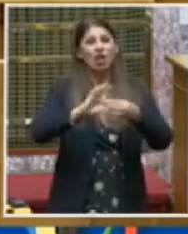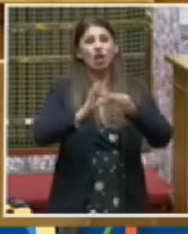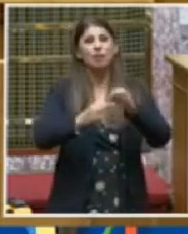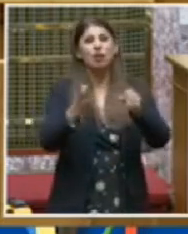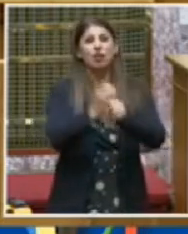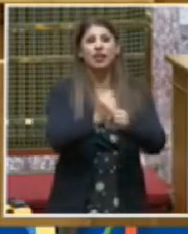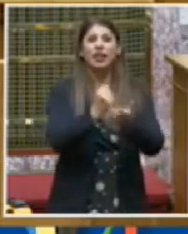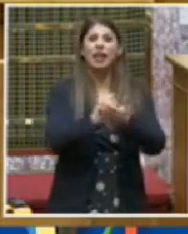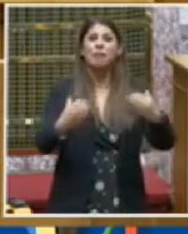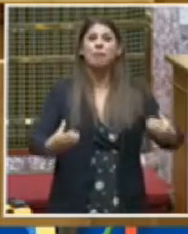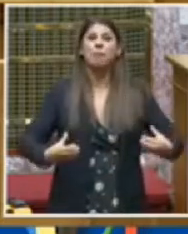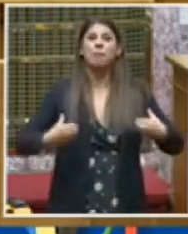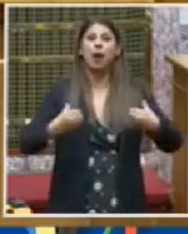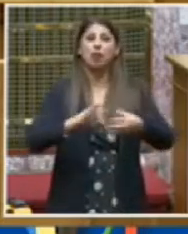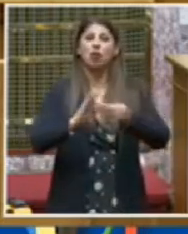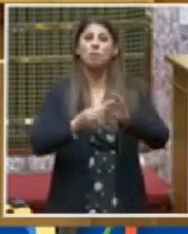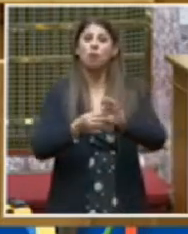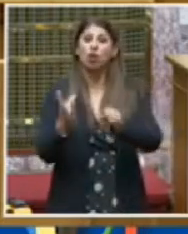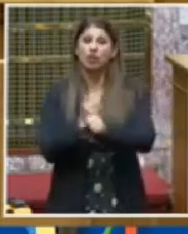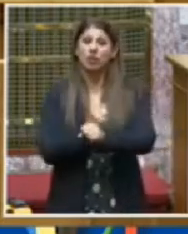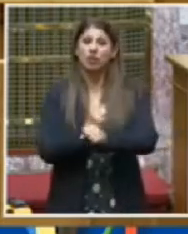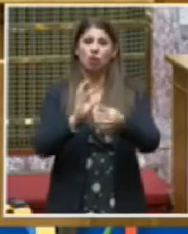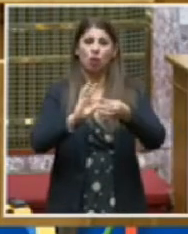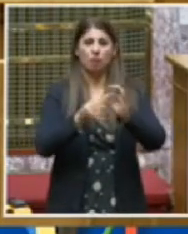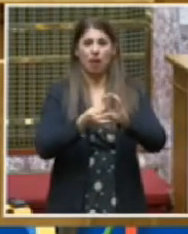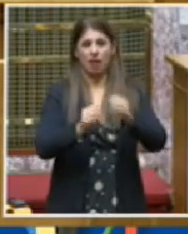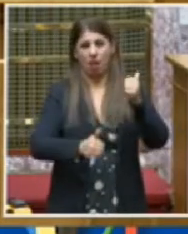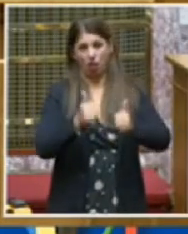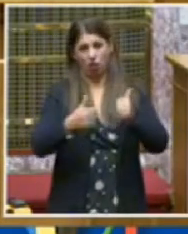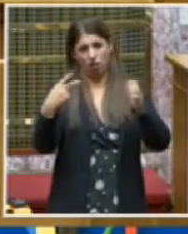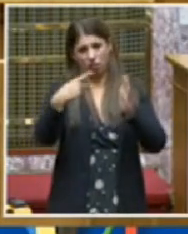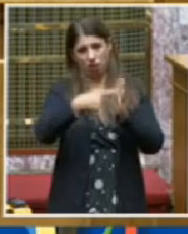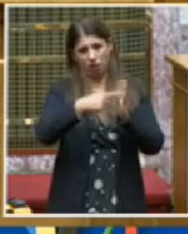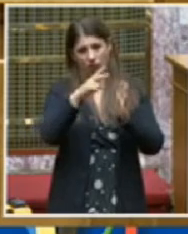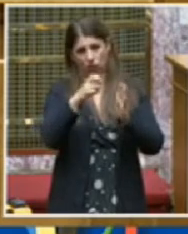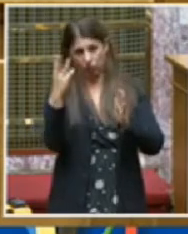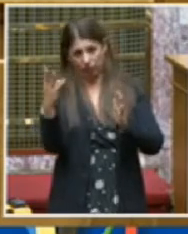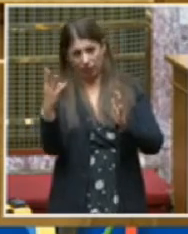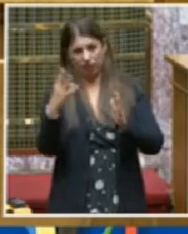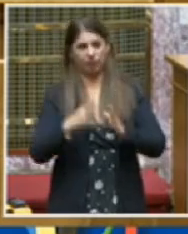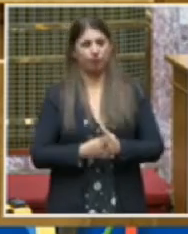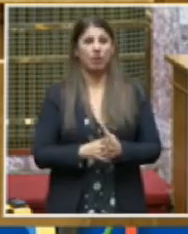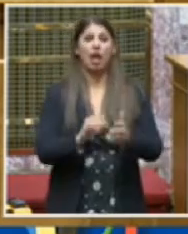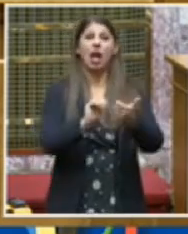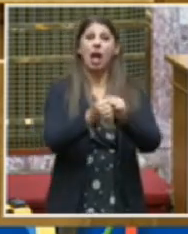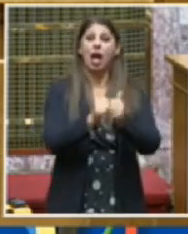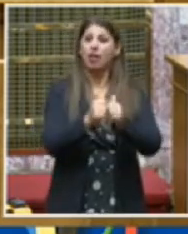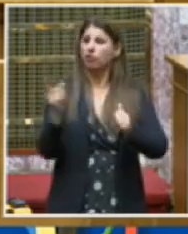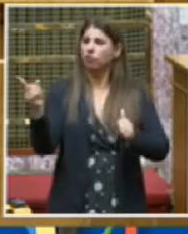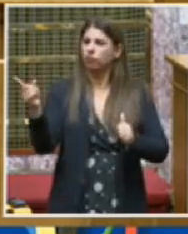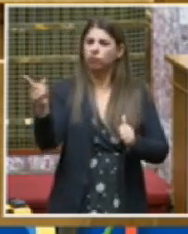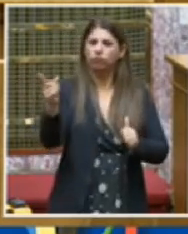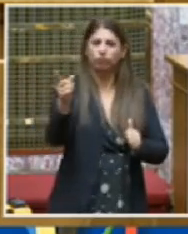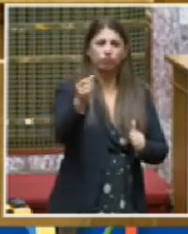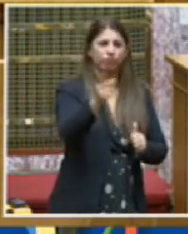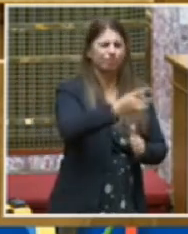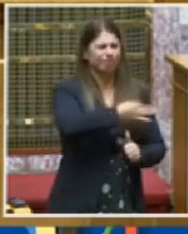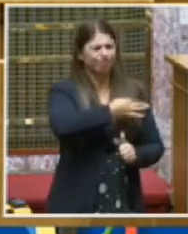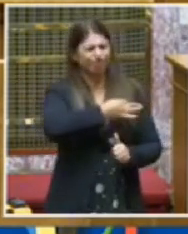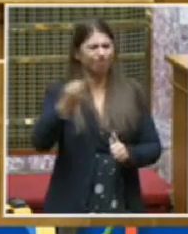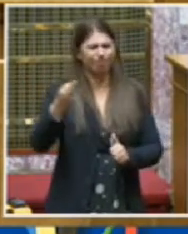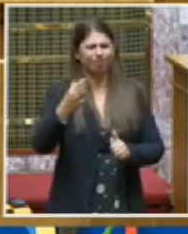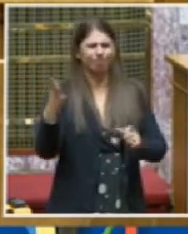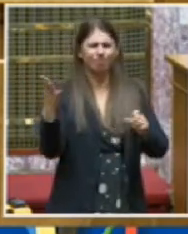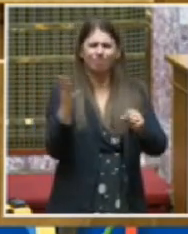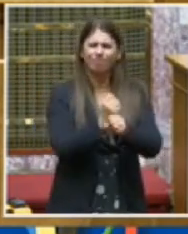και Παραολυμπιονίκες των Ολυμπιακών Αγώνων του 2024. Τους αθλητές μας που με τις καταπληκτικές τους επιδόσεις μας